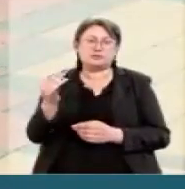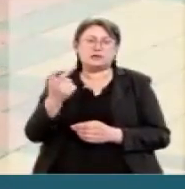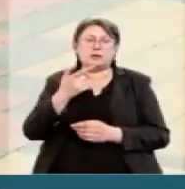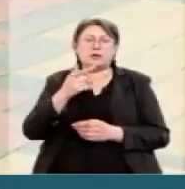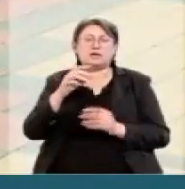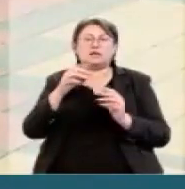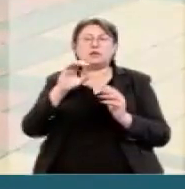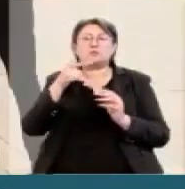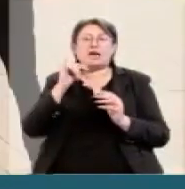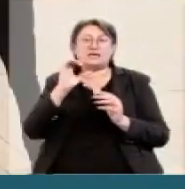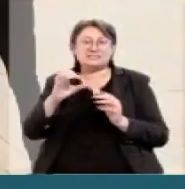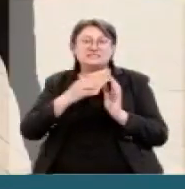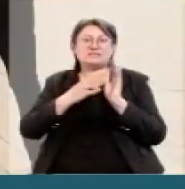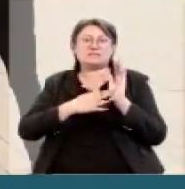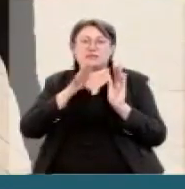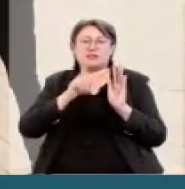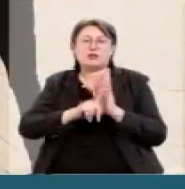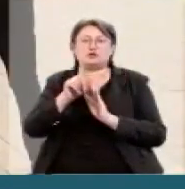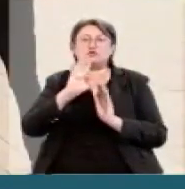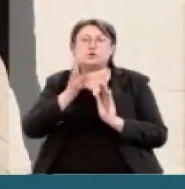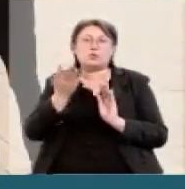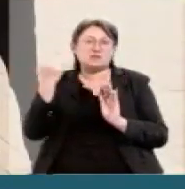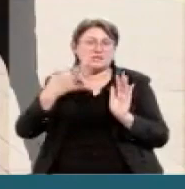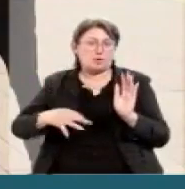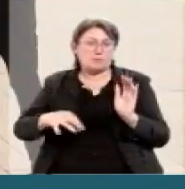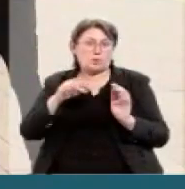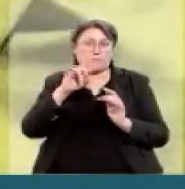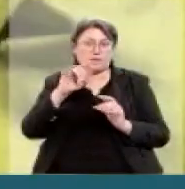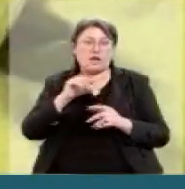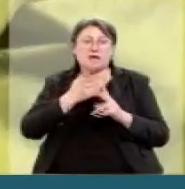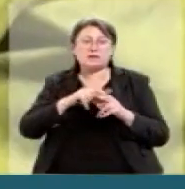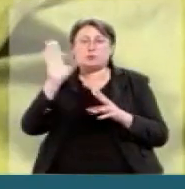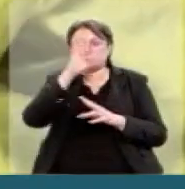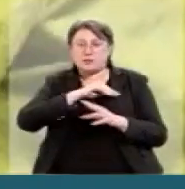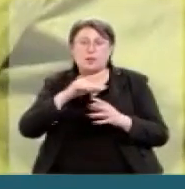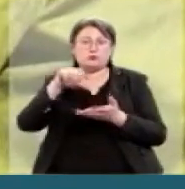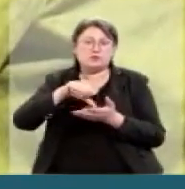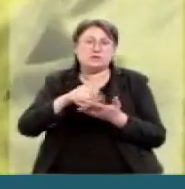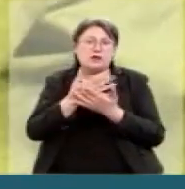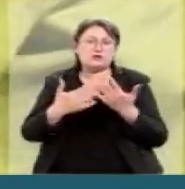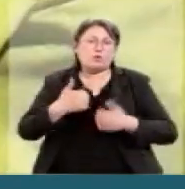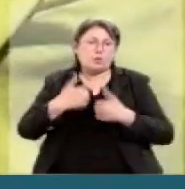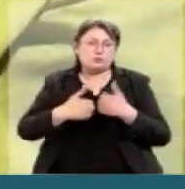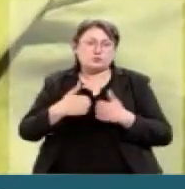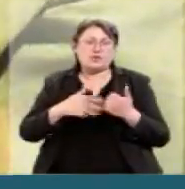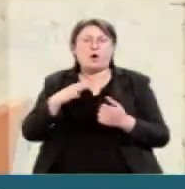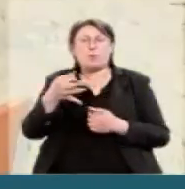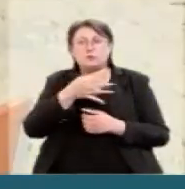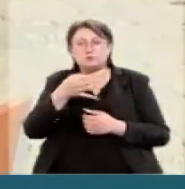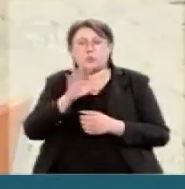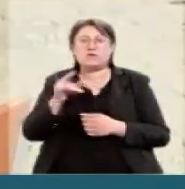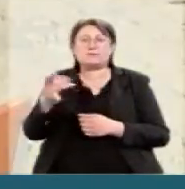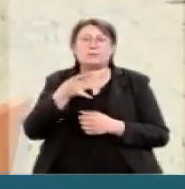Сагитбек 12 лет. Играть на домбре девочка начала 4 года назад. За это время успела принять участие в различных конкурсах как областного, так